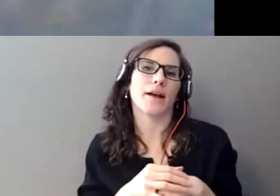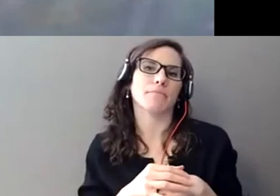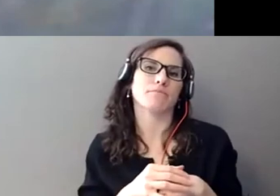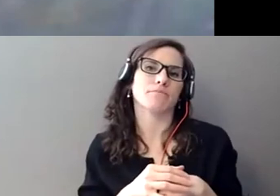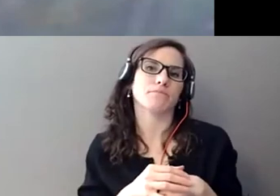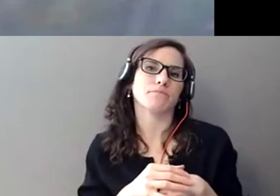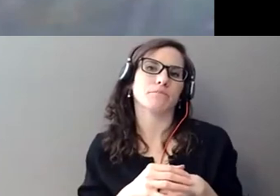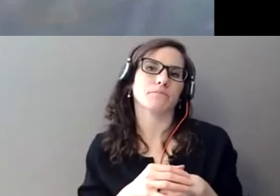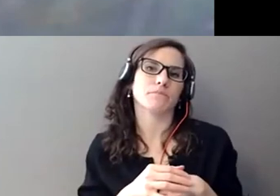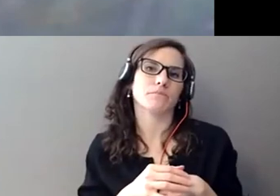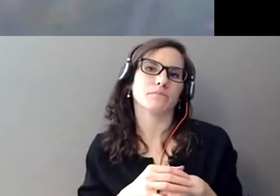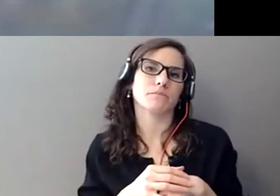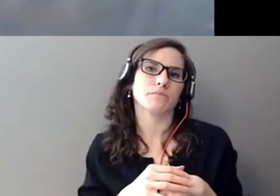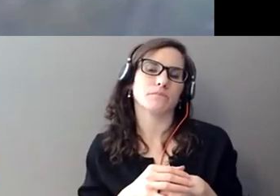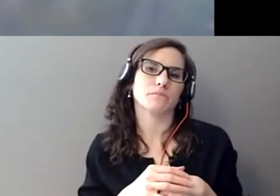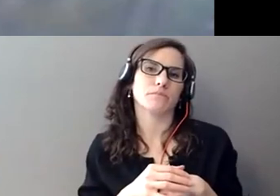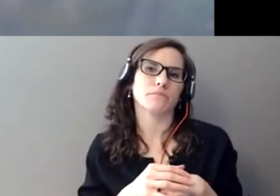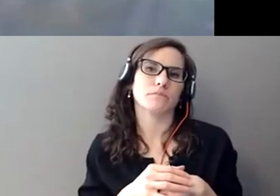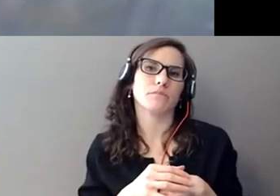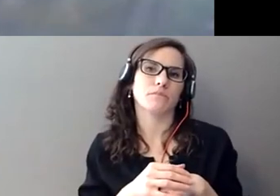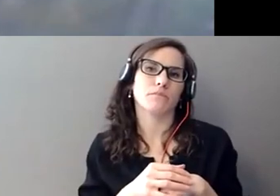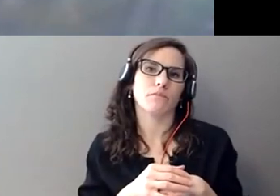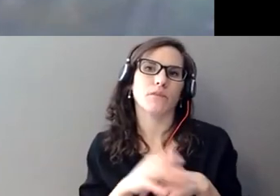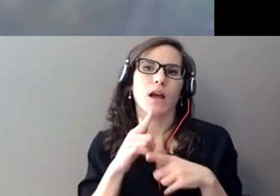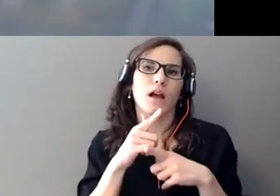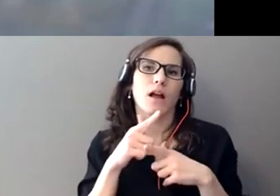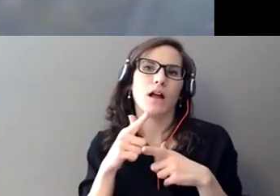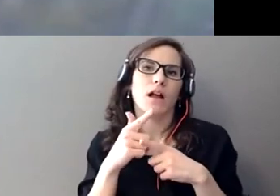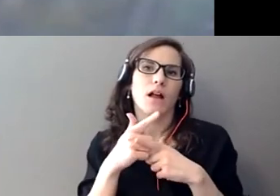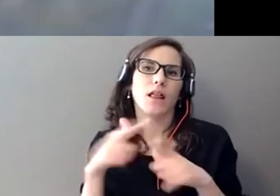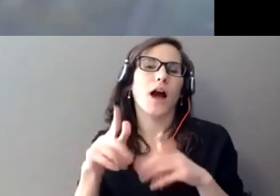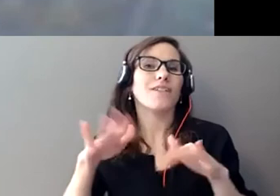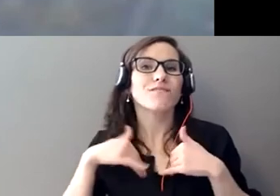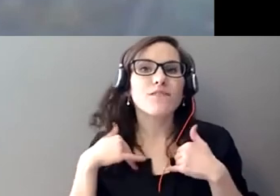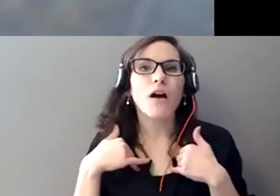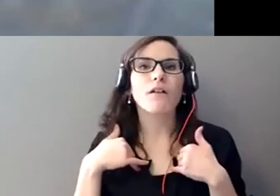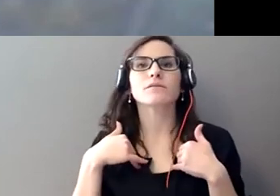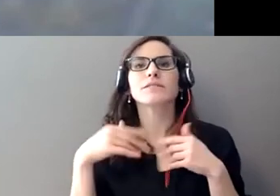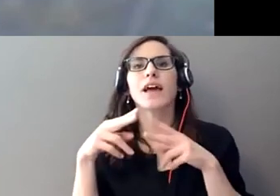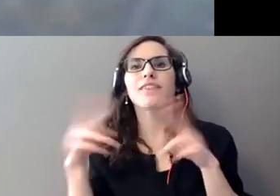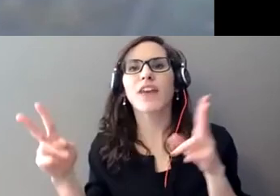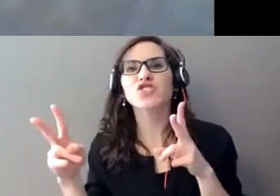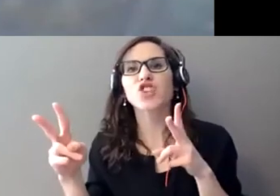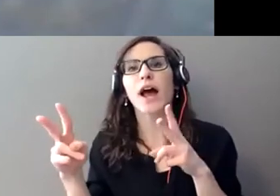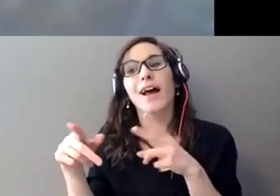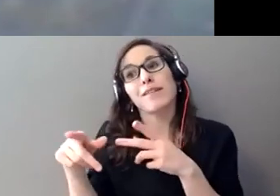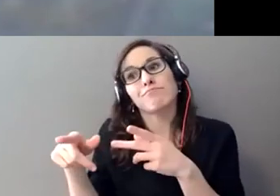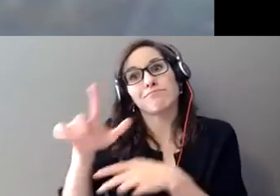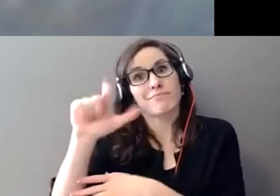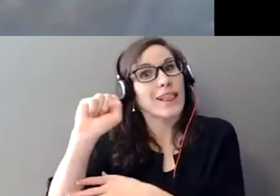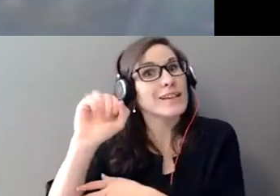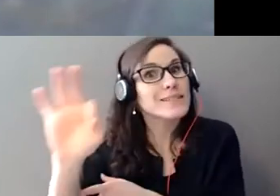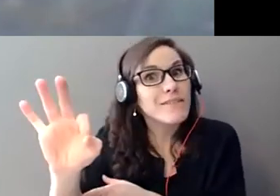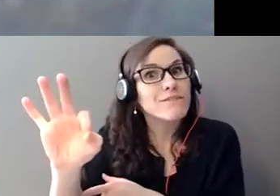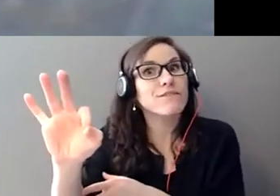en tant que langue vivante étrangère et bien la langue des signes française là aussi c'est quelque chose qui n'était pas